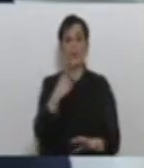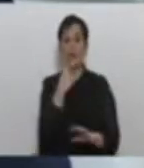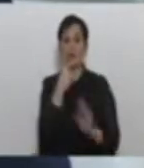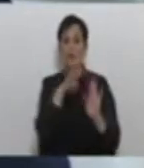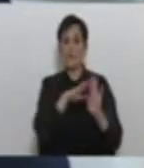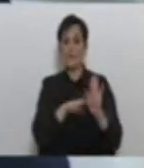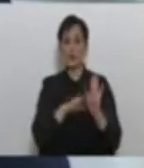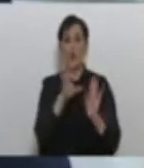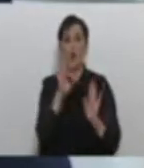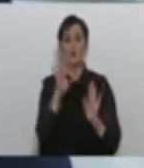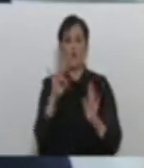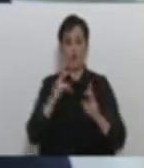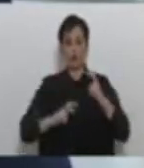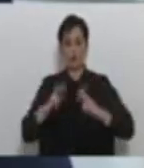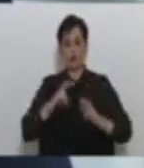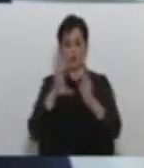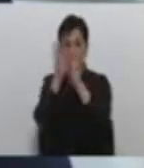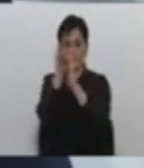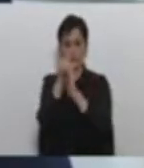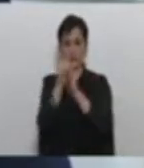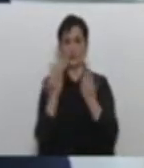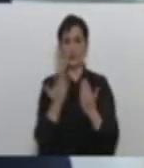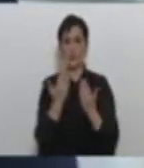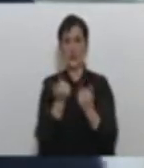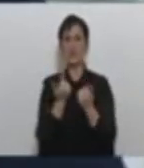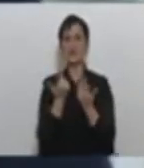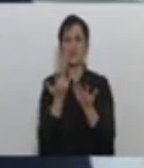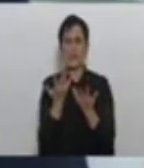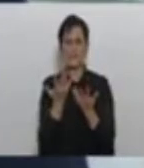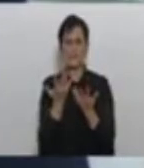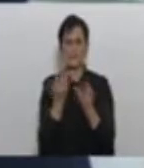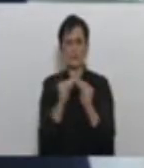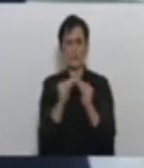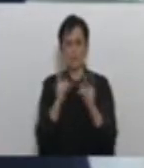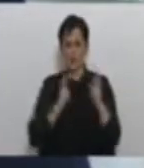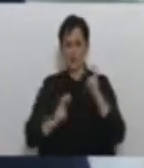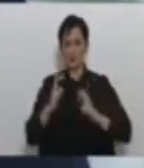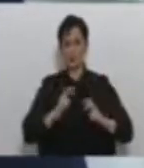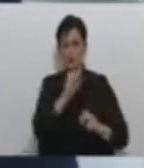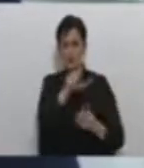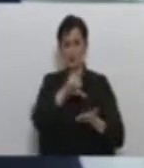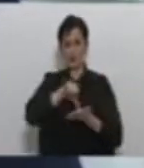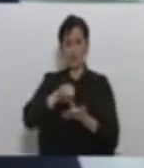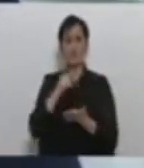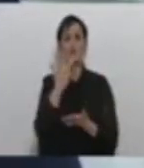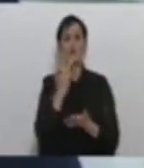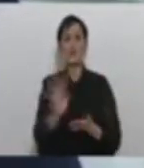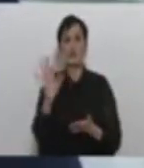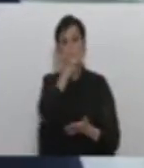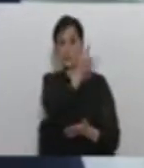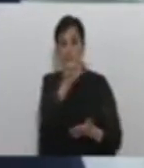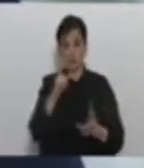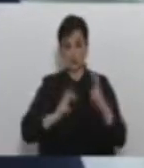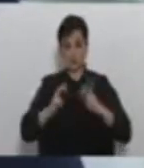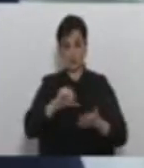ოქსფორდის უნივერსიტეტში, რომელშიც რამდენიმე ათეული სტუდენტი მონაწილეობს, უცხოელი სტუდენტი მონაწილეობს და